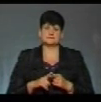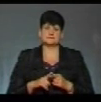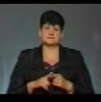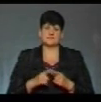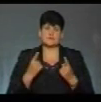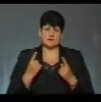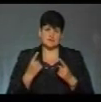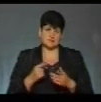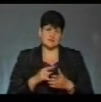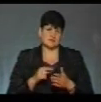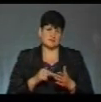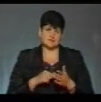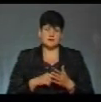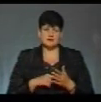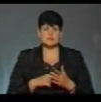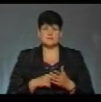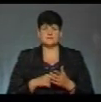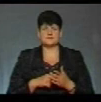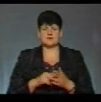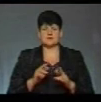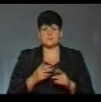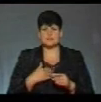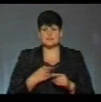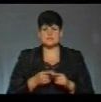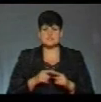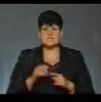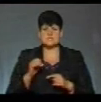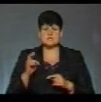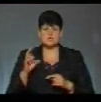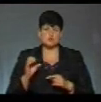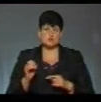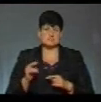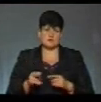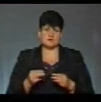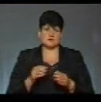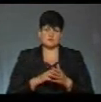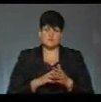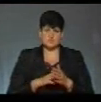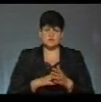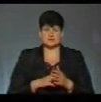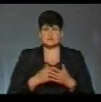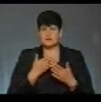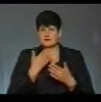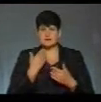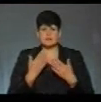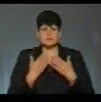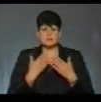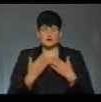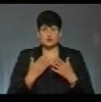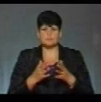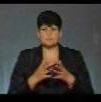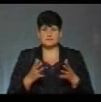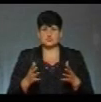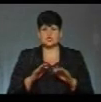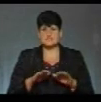значне. І, як на мене, основний чинник – це соціальний чинник. Відсутність належного діалогу, тому що більша